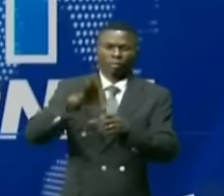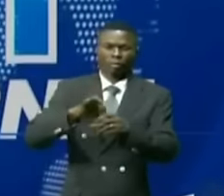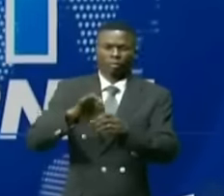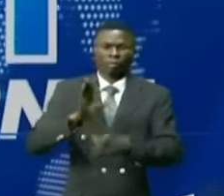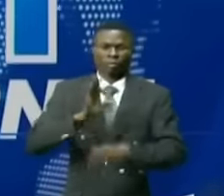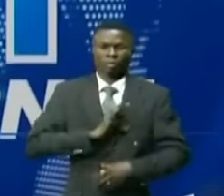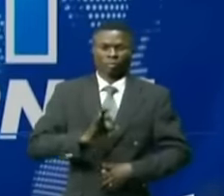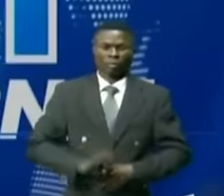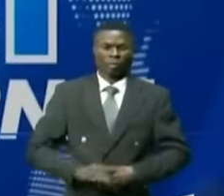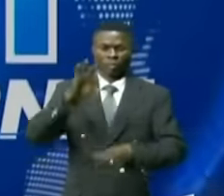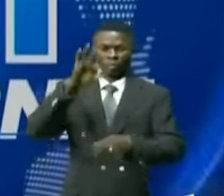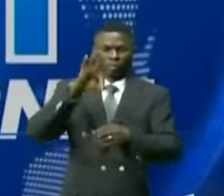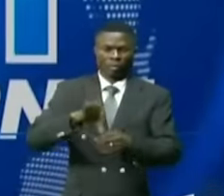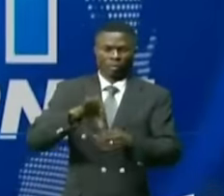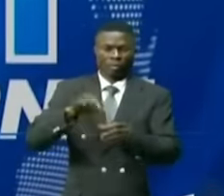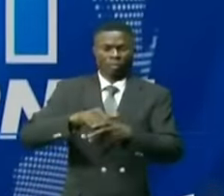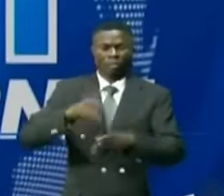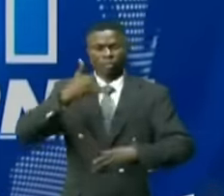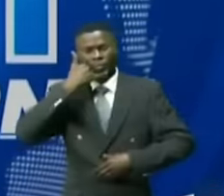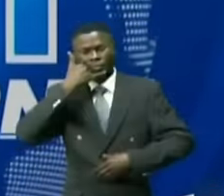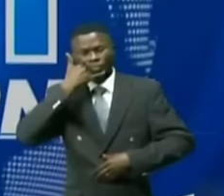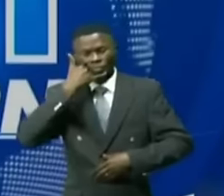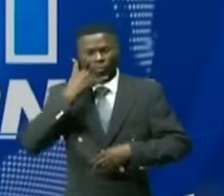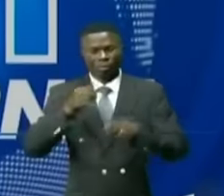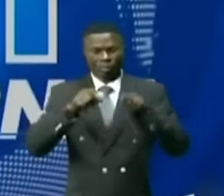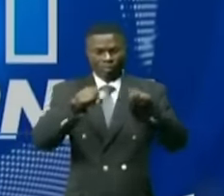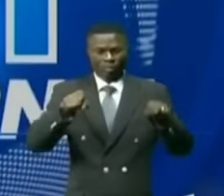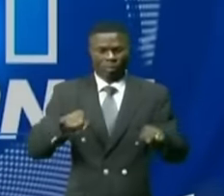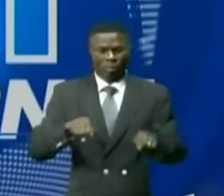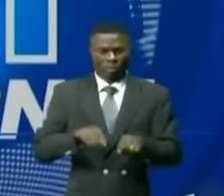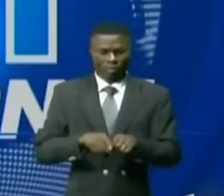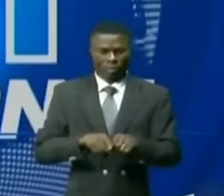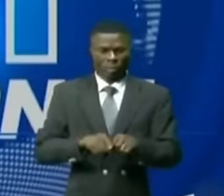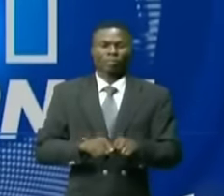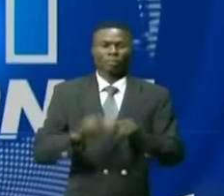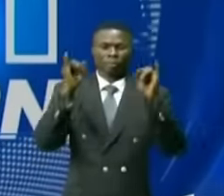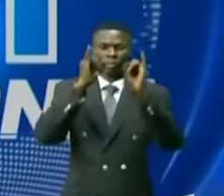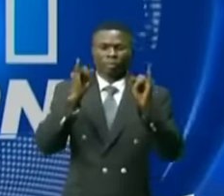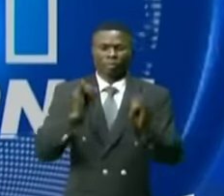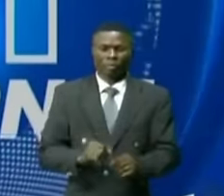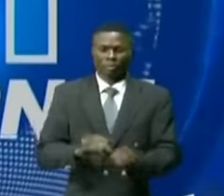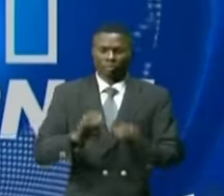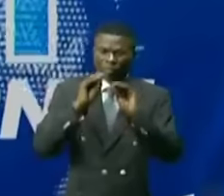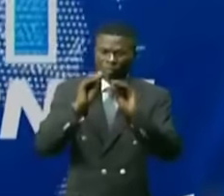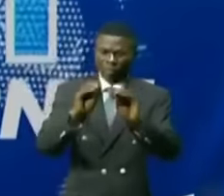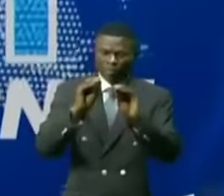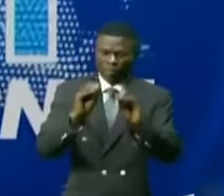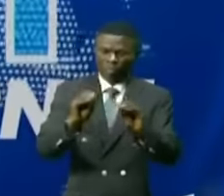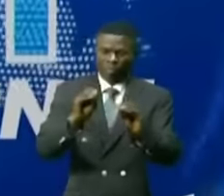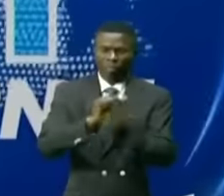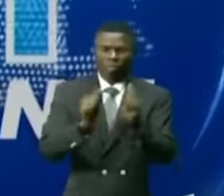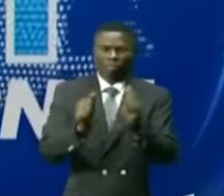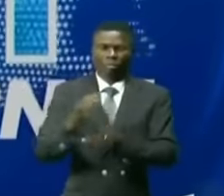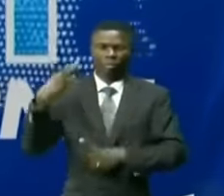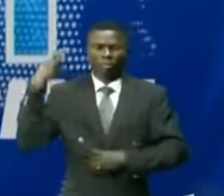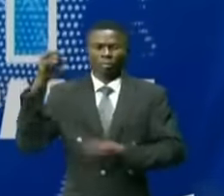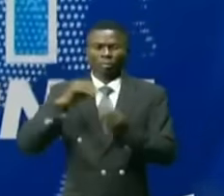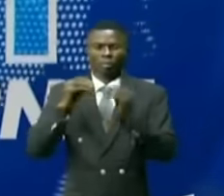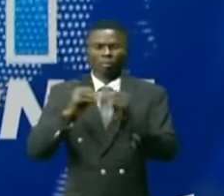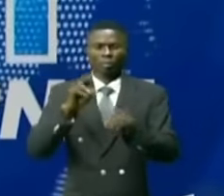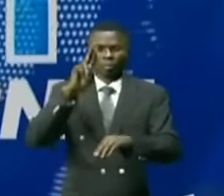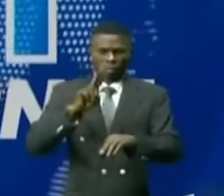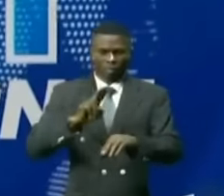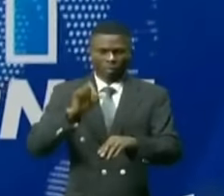Var dans vos téléphones, sur internet et autres tablettes. Il s'agit d'une application qui vous renseigne sur les réalisations du candidat numéro 20